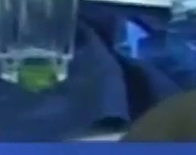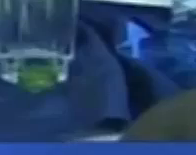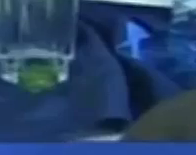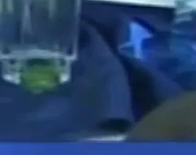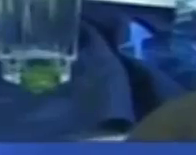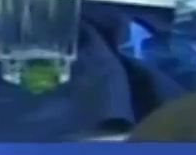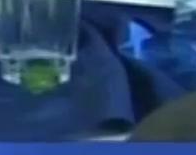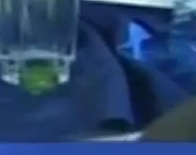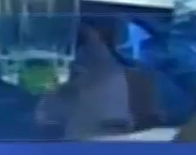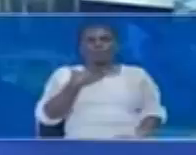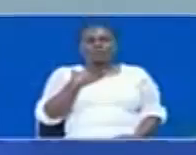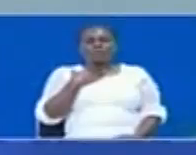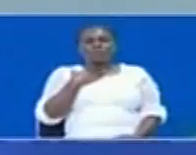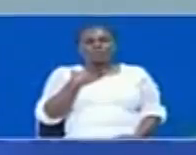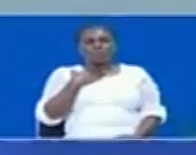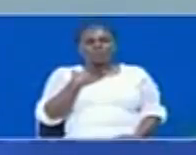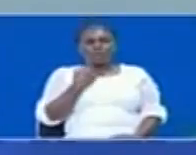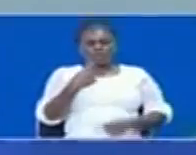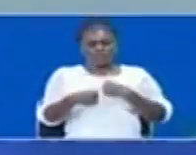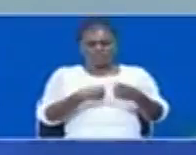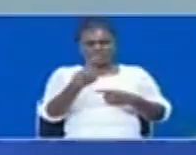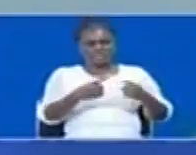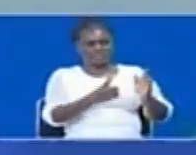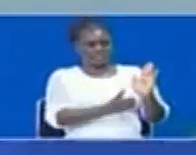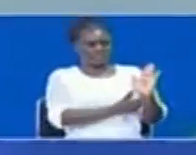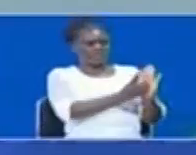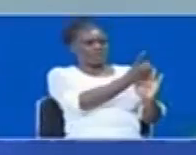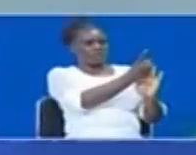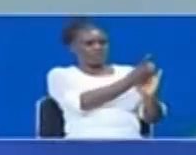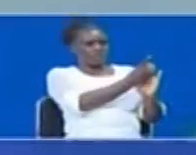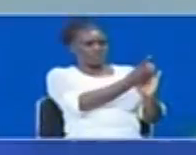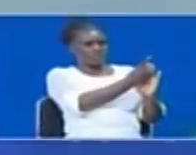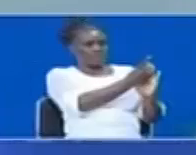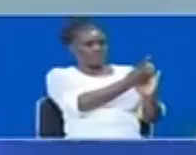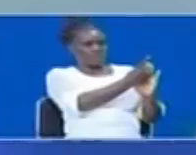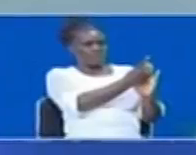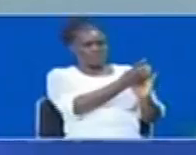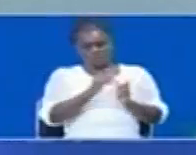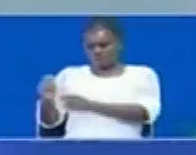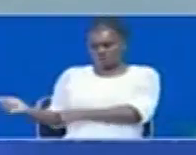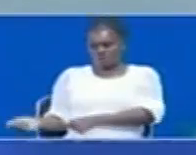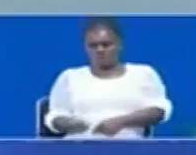We want to be part of that process of the developing a golf work for the youth.